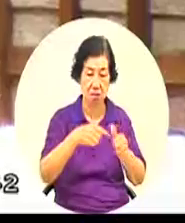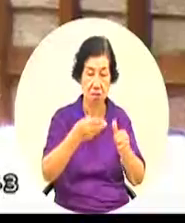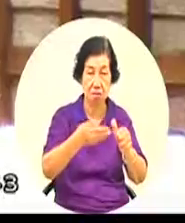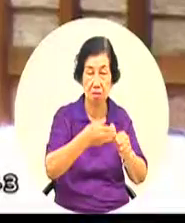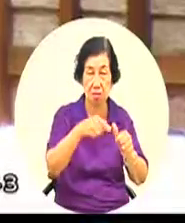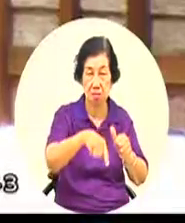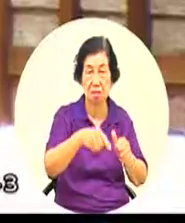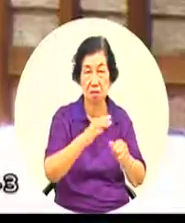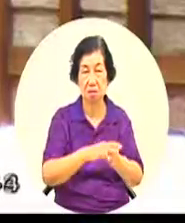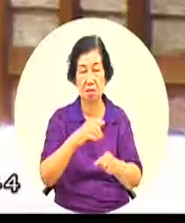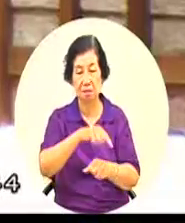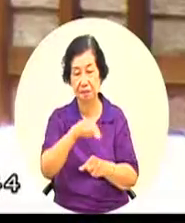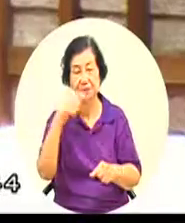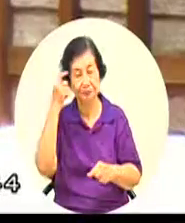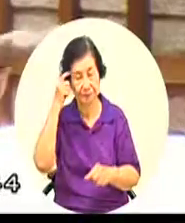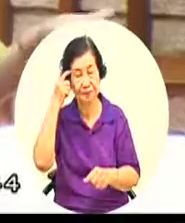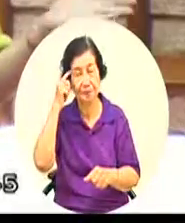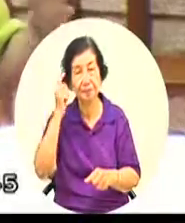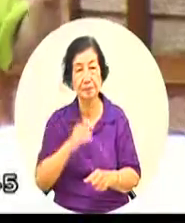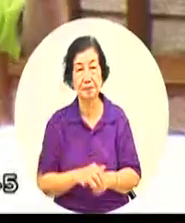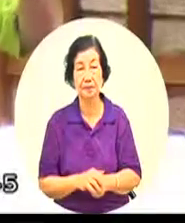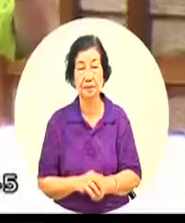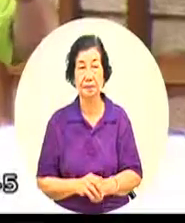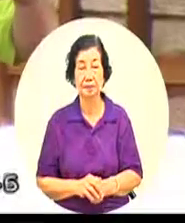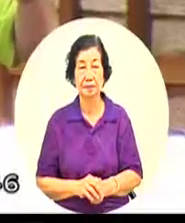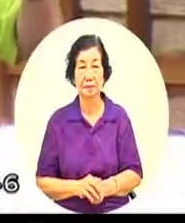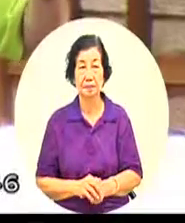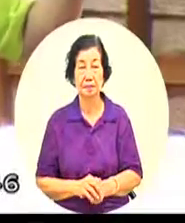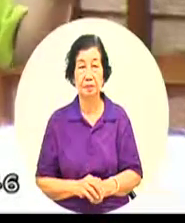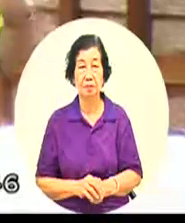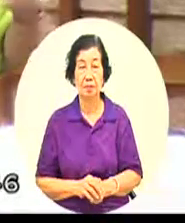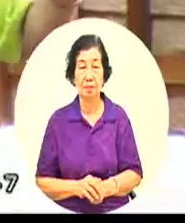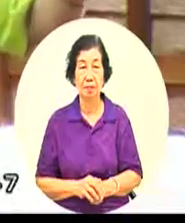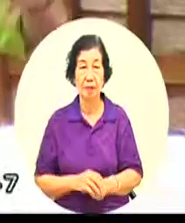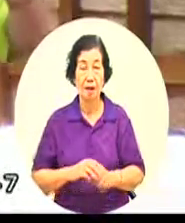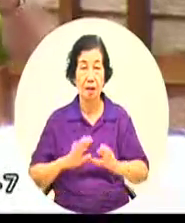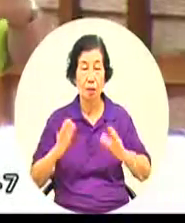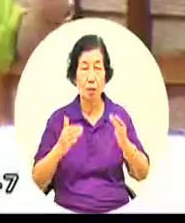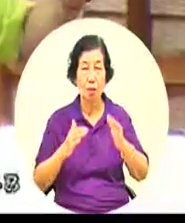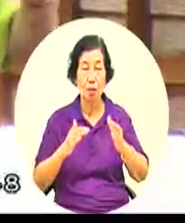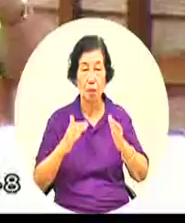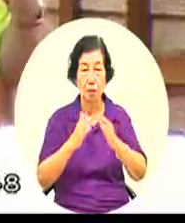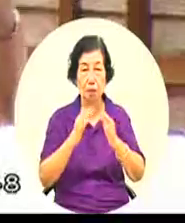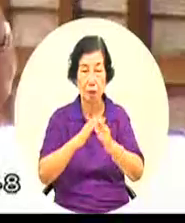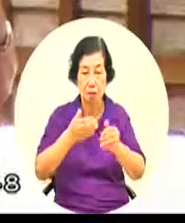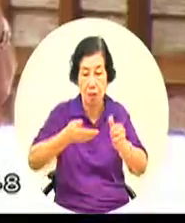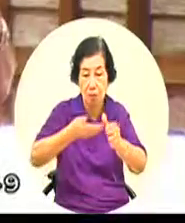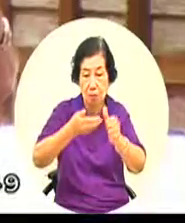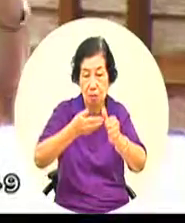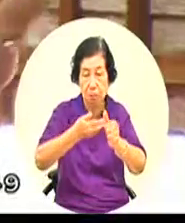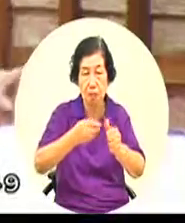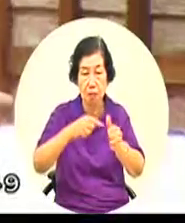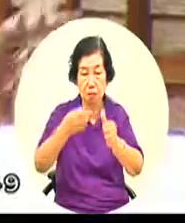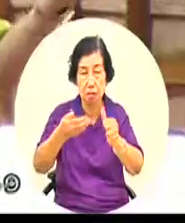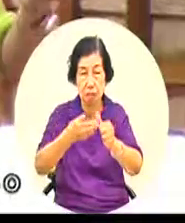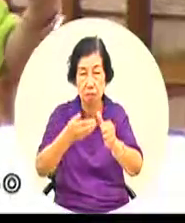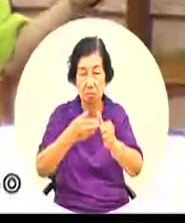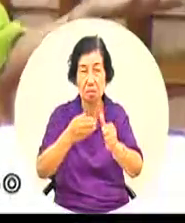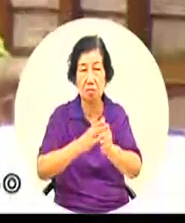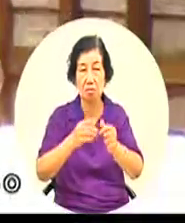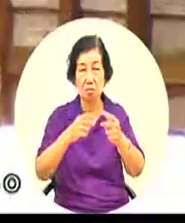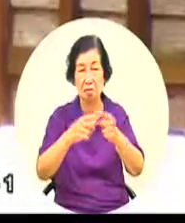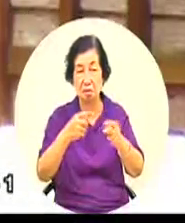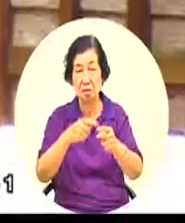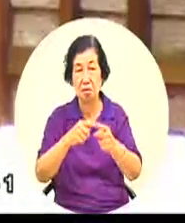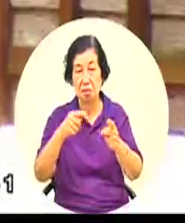好好来思考一下，好、哦，因为哈、哦，好、哦，因为那个国家培养遐侪那个哈、哦、那个教育人才。哦，啊，到50岁啊，少